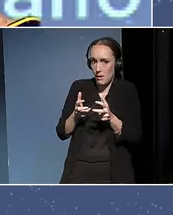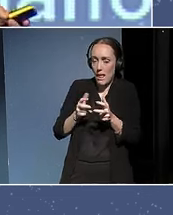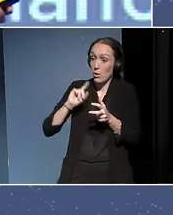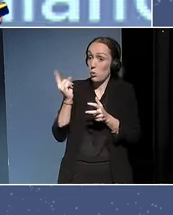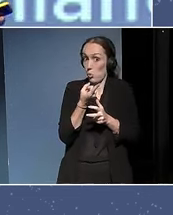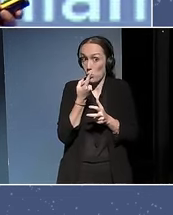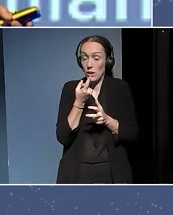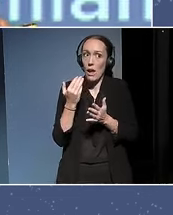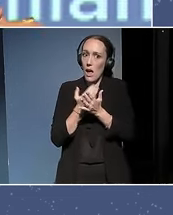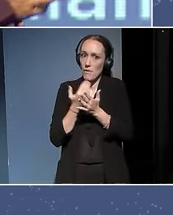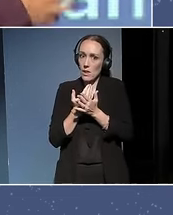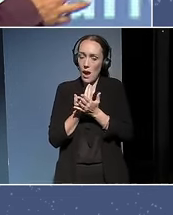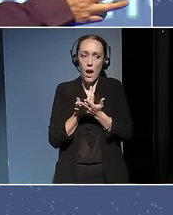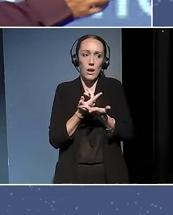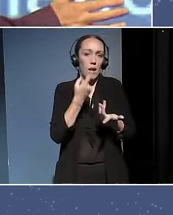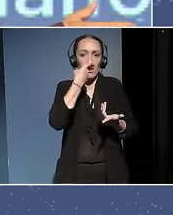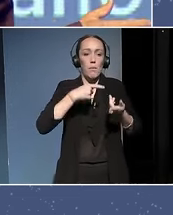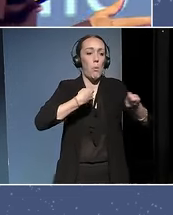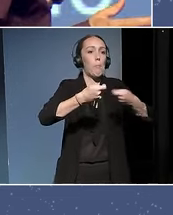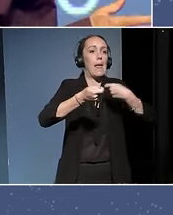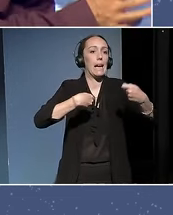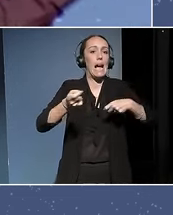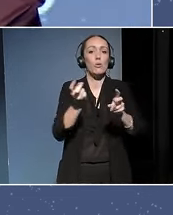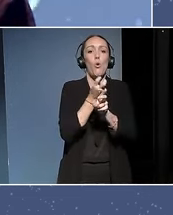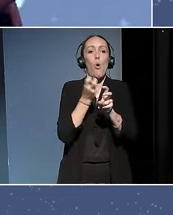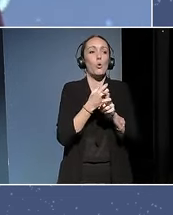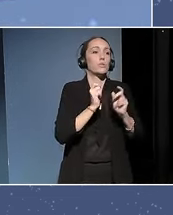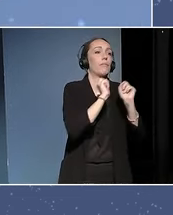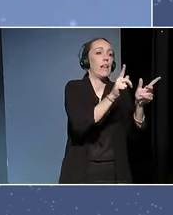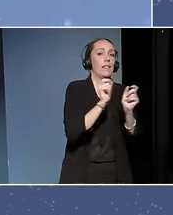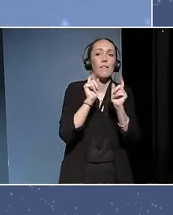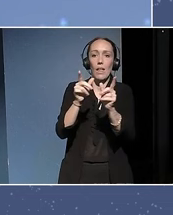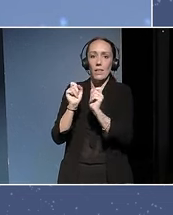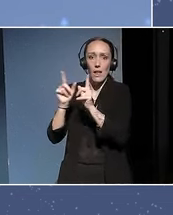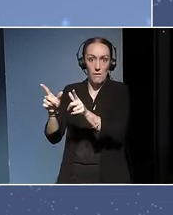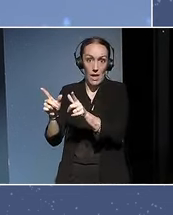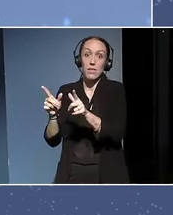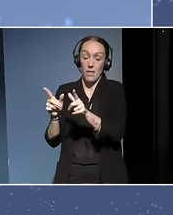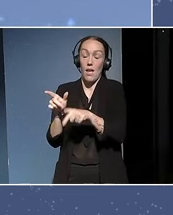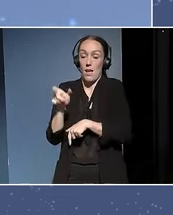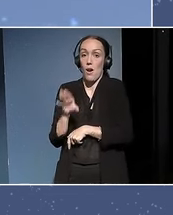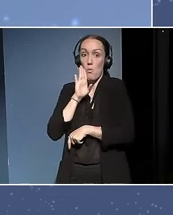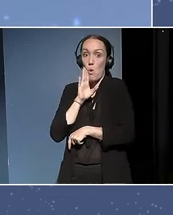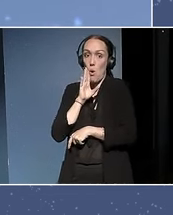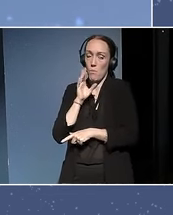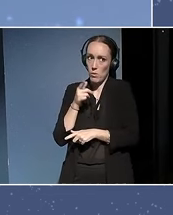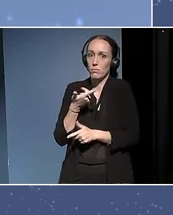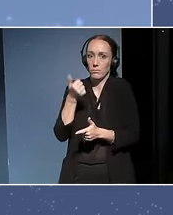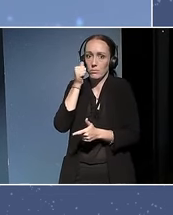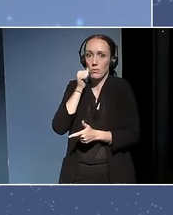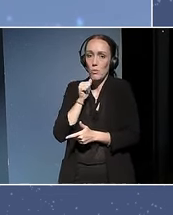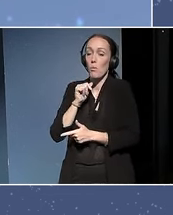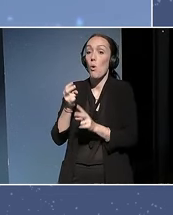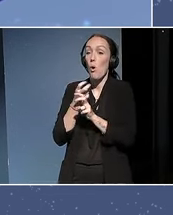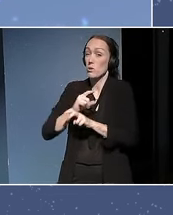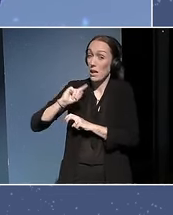Sulle bancarelle un osso alla volta disperdendo quello che sembrava essere